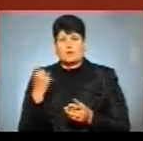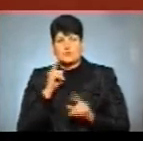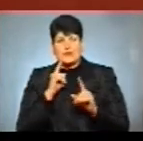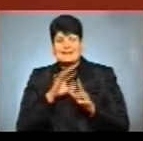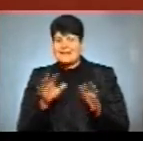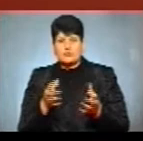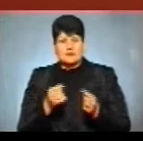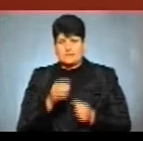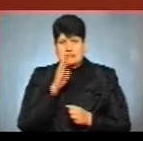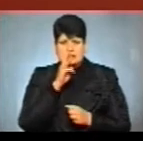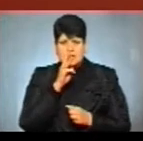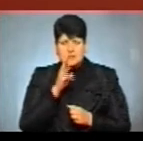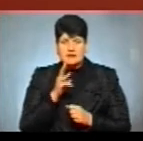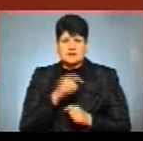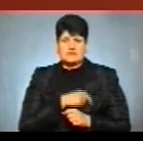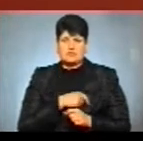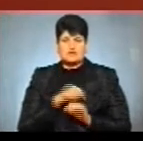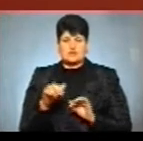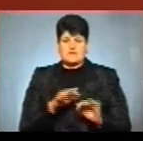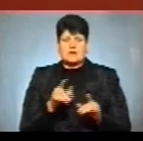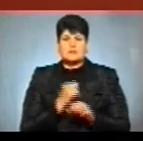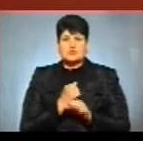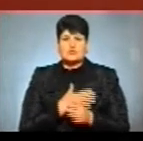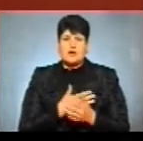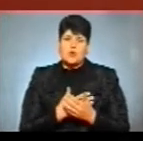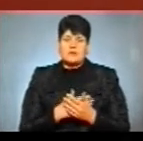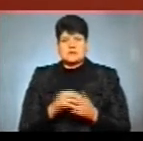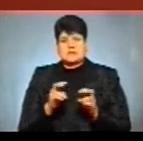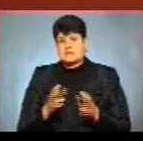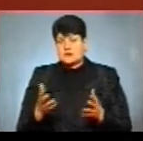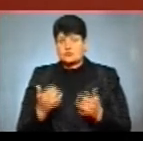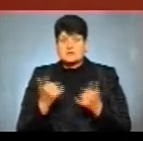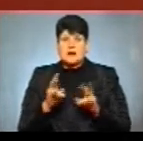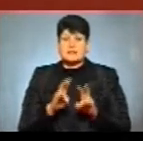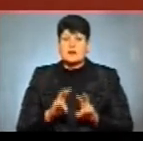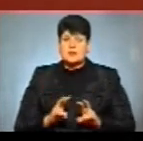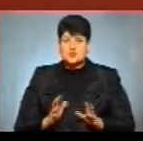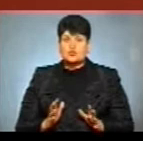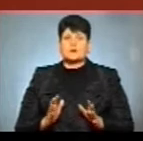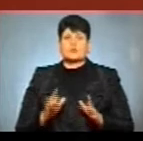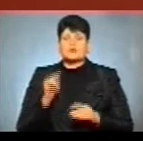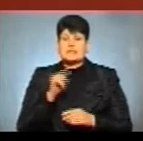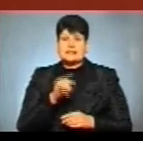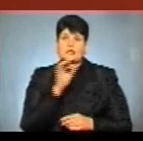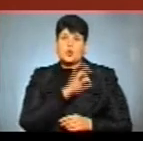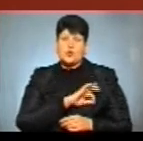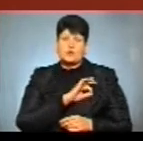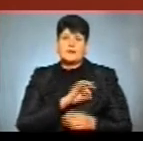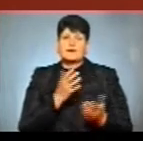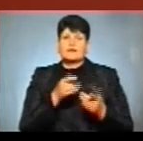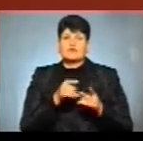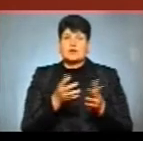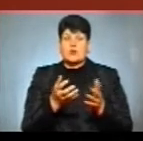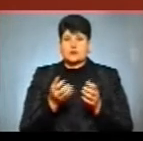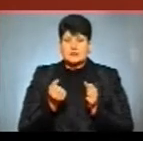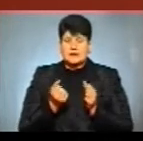заробітну плату від депутатської діяльності, вони працюють на громадських засадах, тому ми зараз аналізуємо ті доходи, які вони